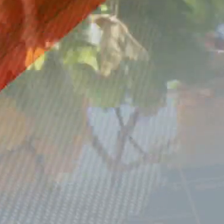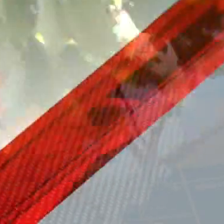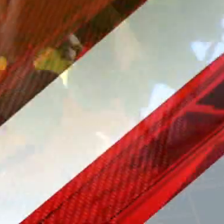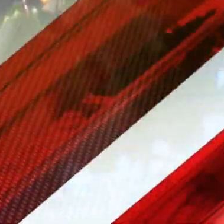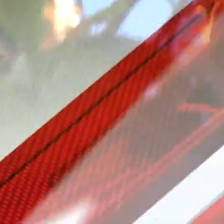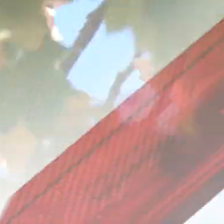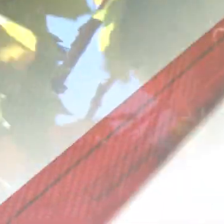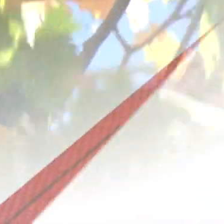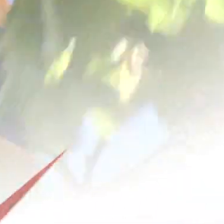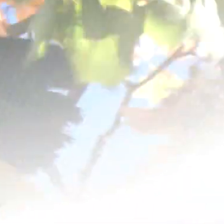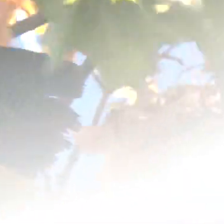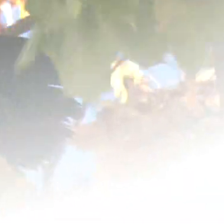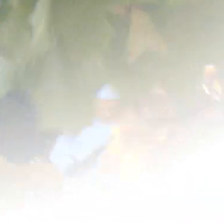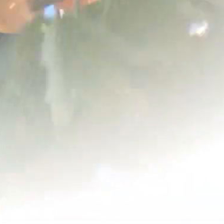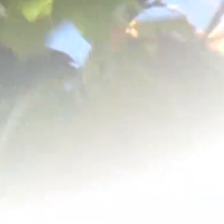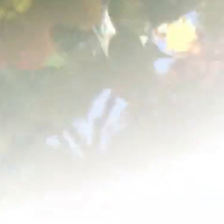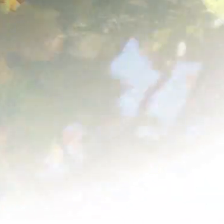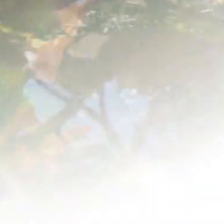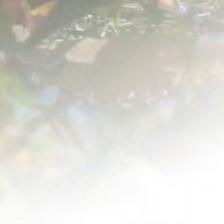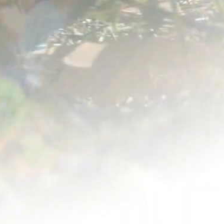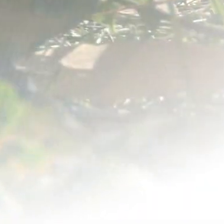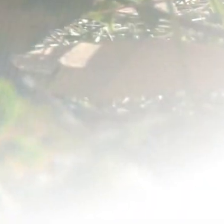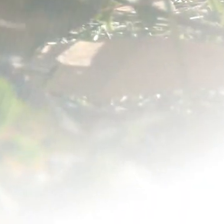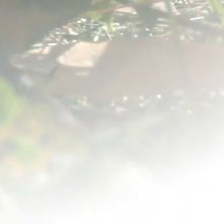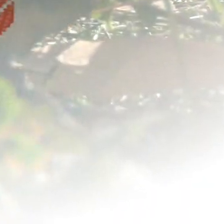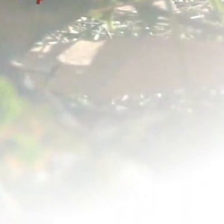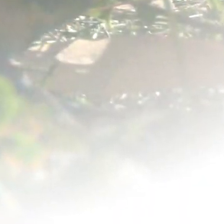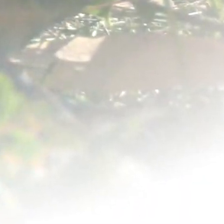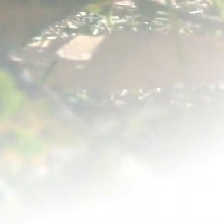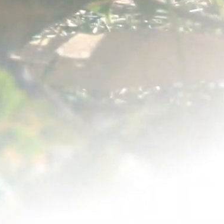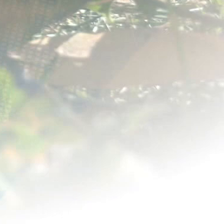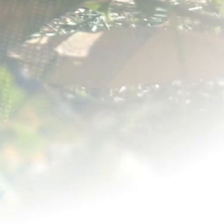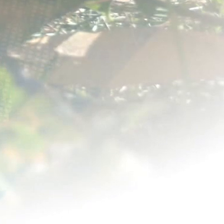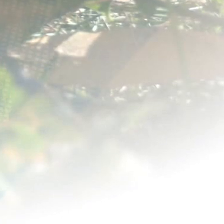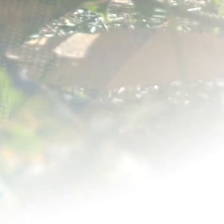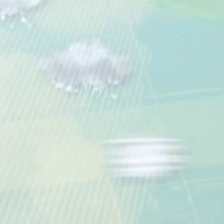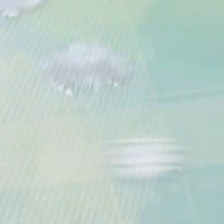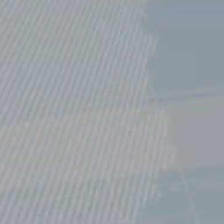каталікоў дзень анёла адзначаць Антон, Ян, Марк, Валянціна і Цімур.